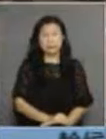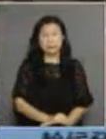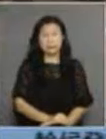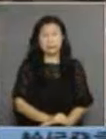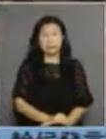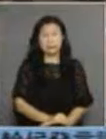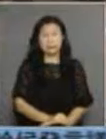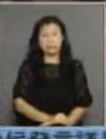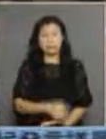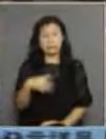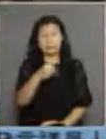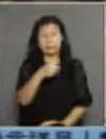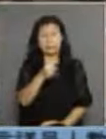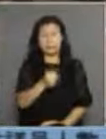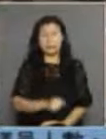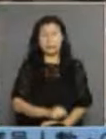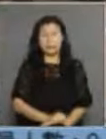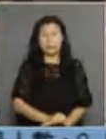主席，